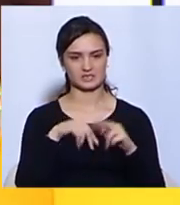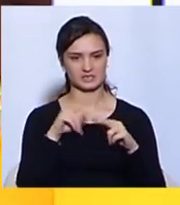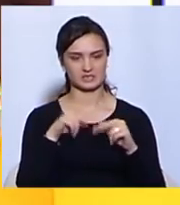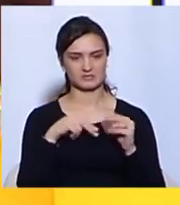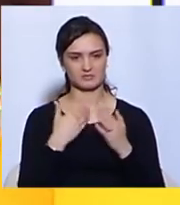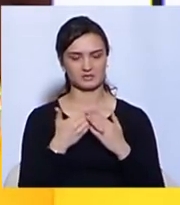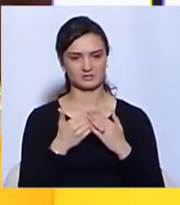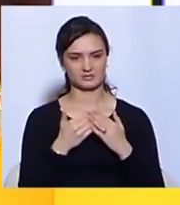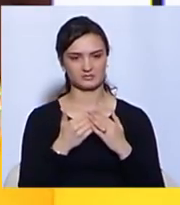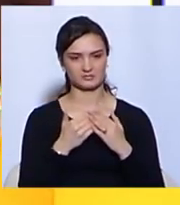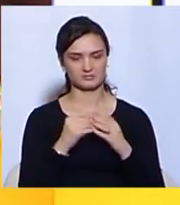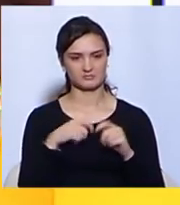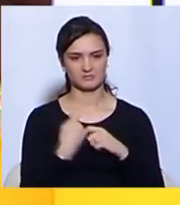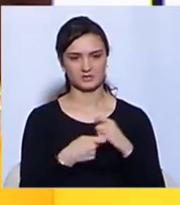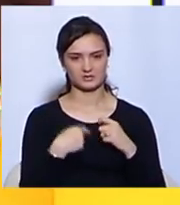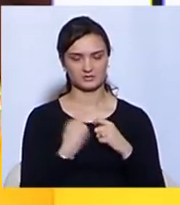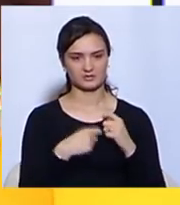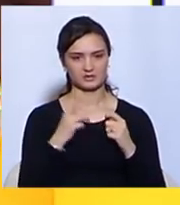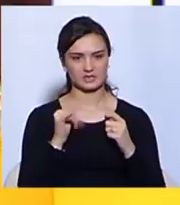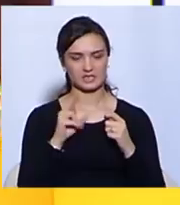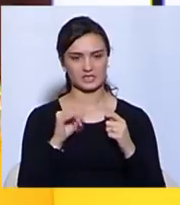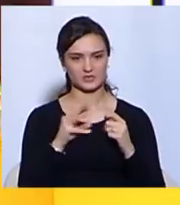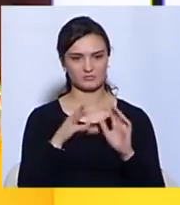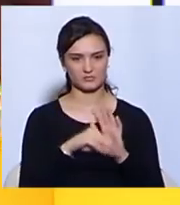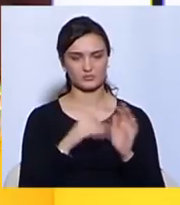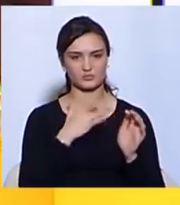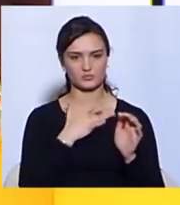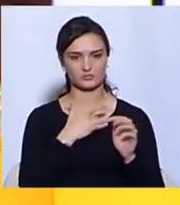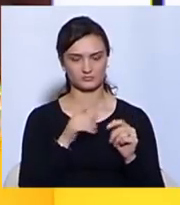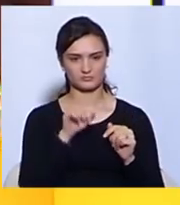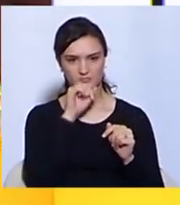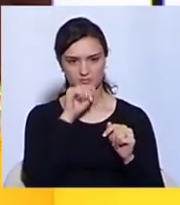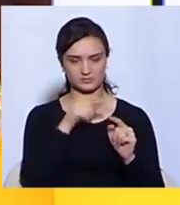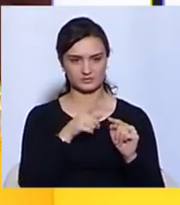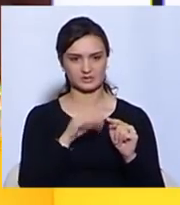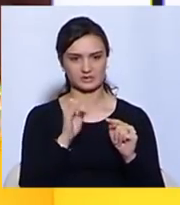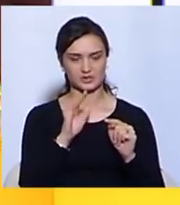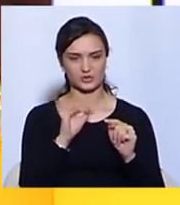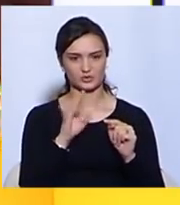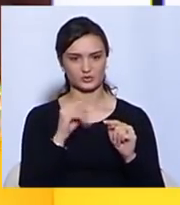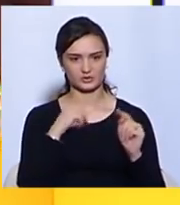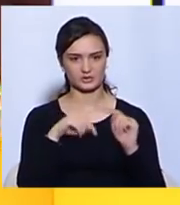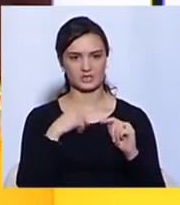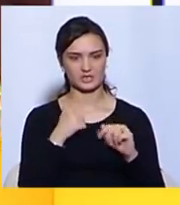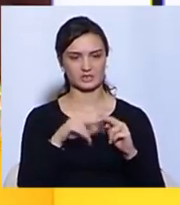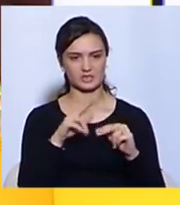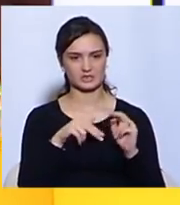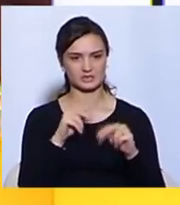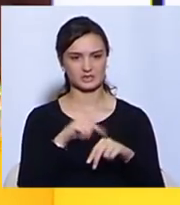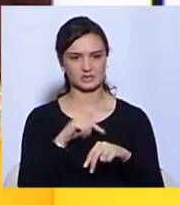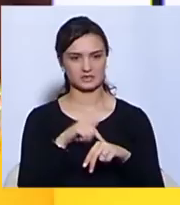რომ მაგალითად ბანანი, რომელიც კალიუმსაც შეიცავს, გულს წაადგება და სეროტონინია ბევრი და ჩვენ კარგ ხასიათს ვდგებით.